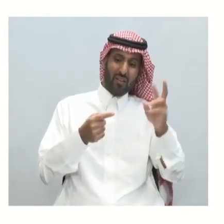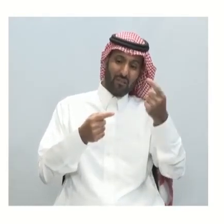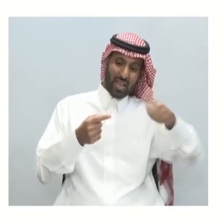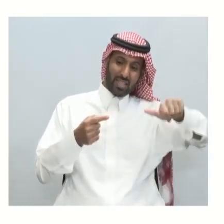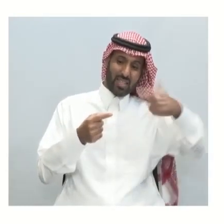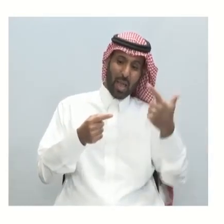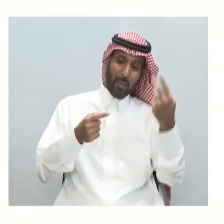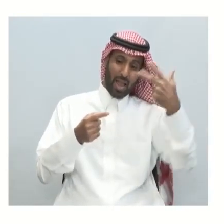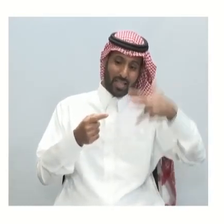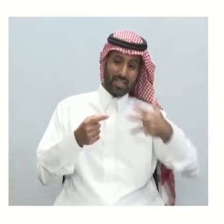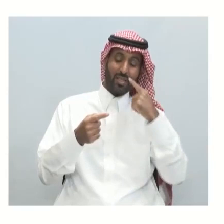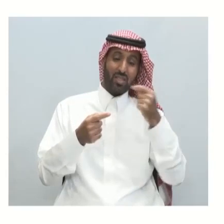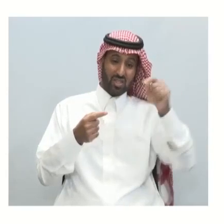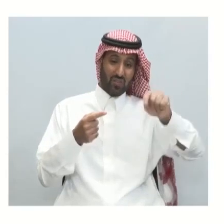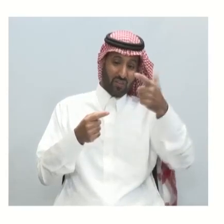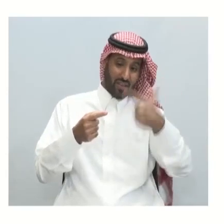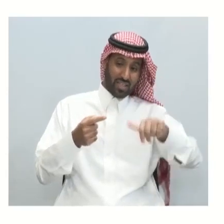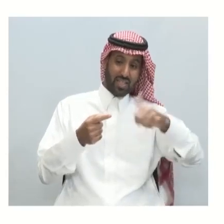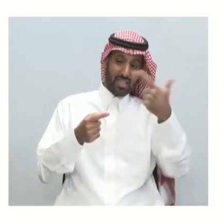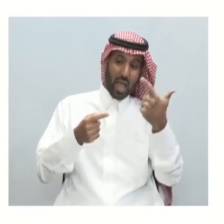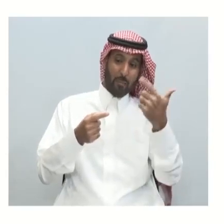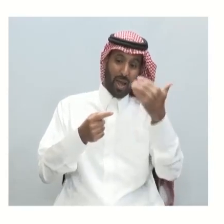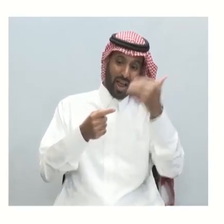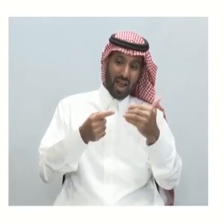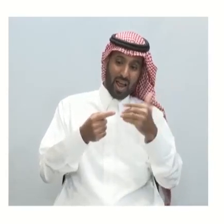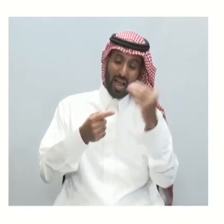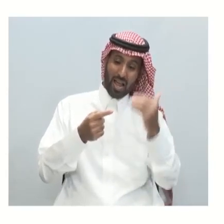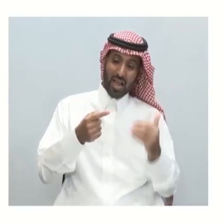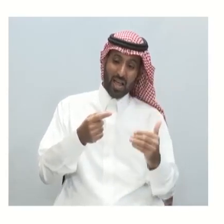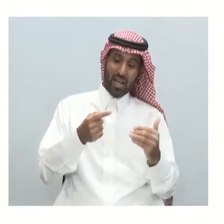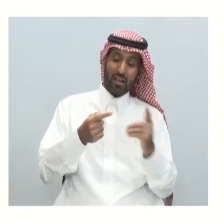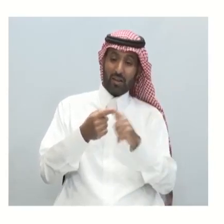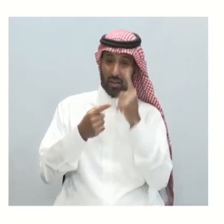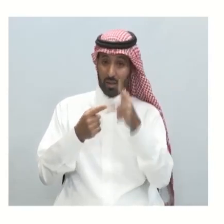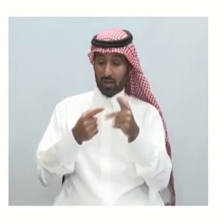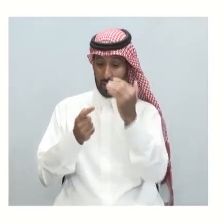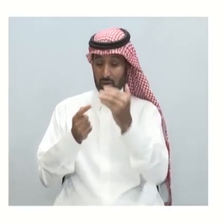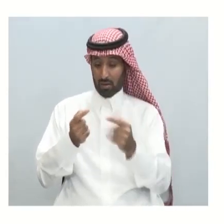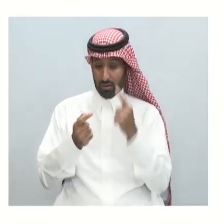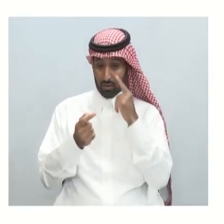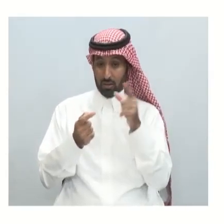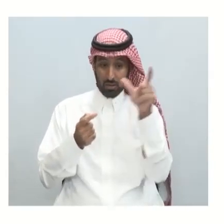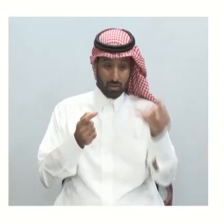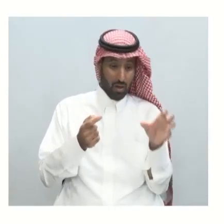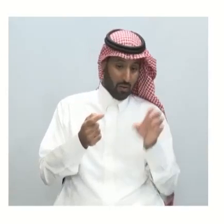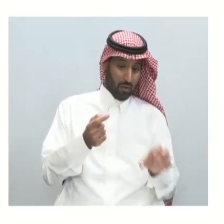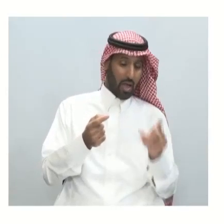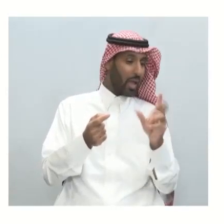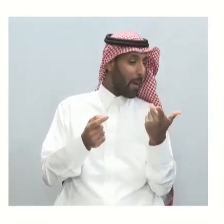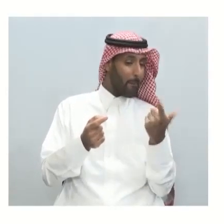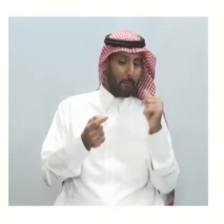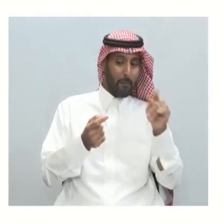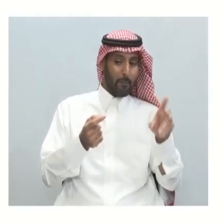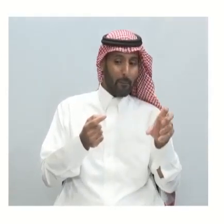0.79 و 0.7 على الترتيب لاحظ انه يتم تعيين قيم